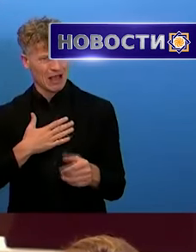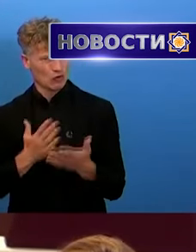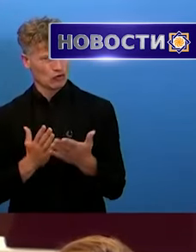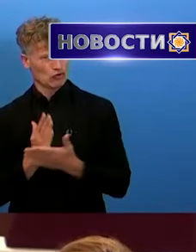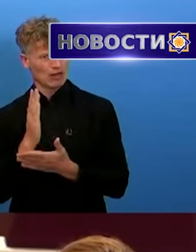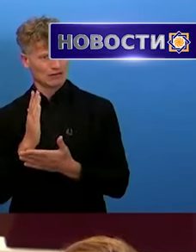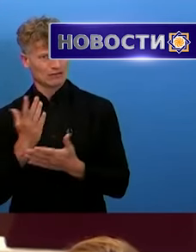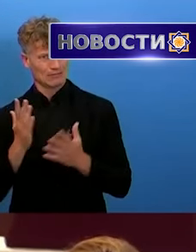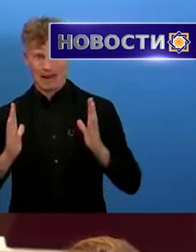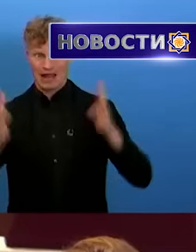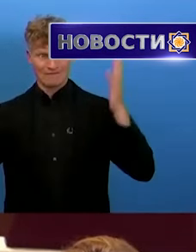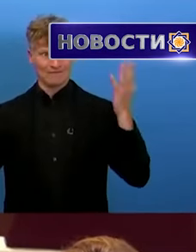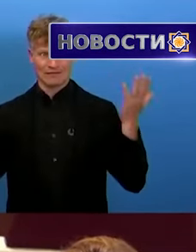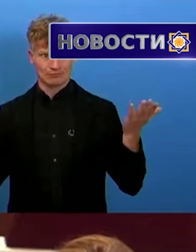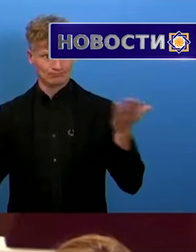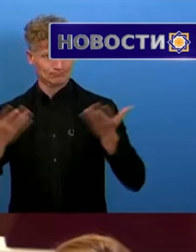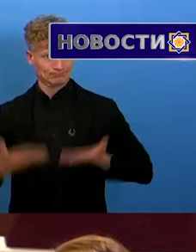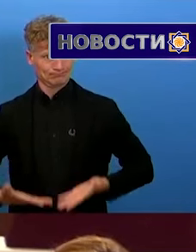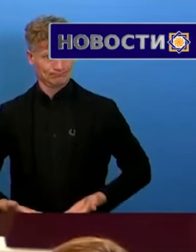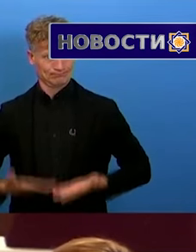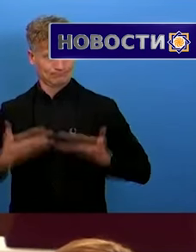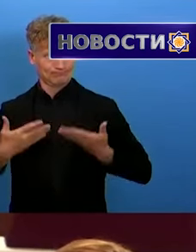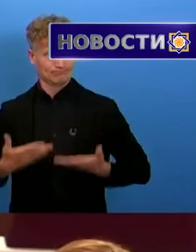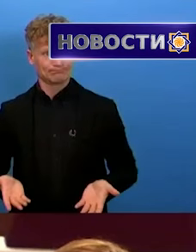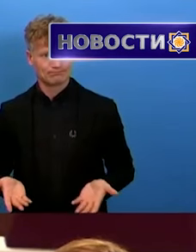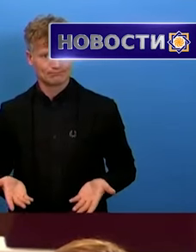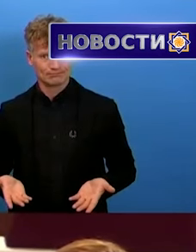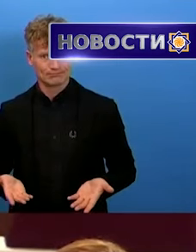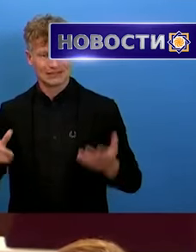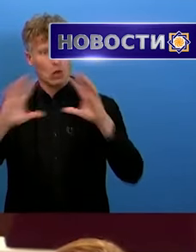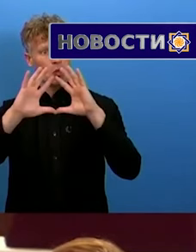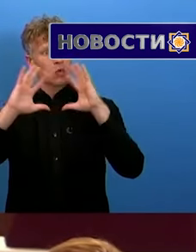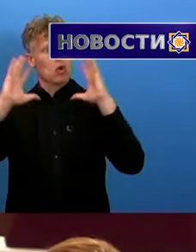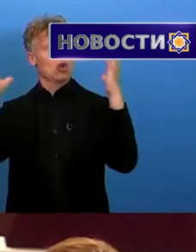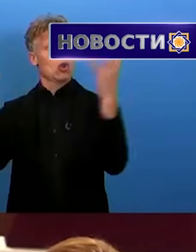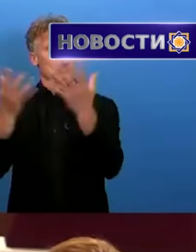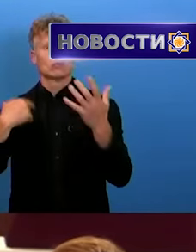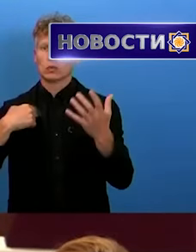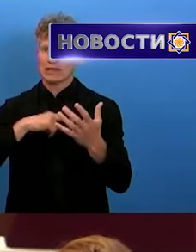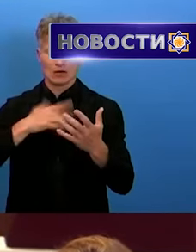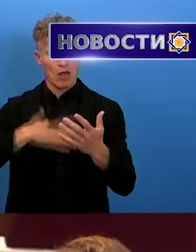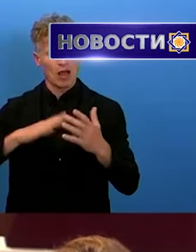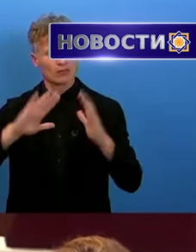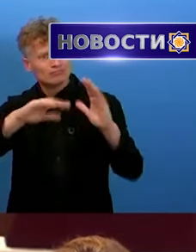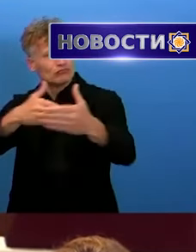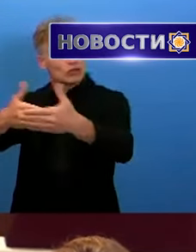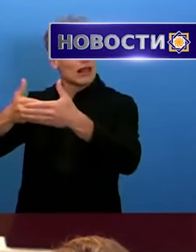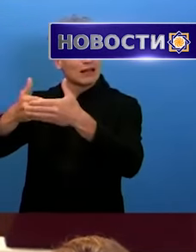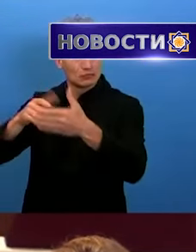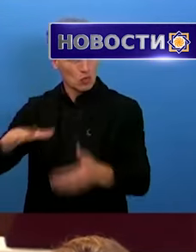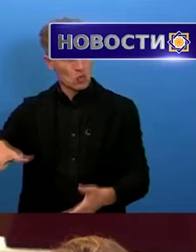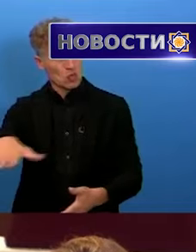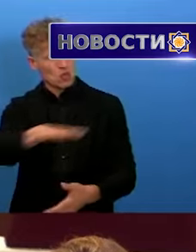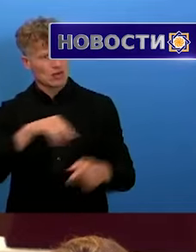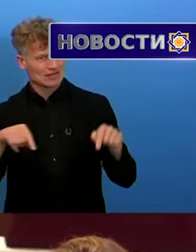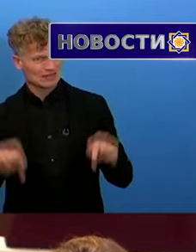исчезновения языков коренных народов. С применением этого принципа мы перевели Декларацию ООН о правах коренных народов и